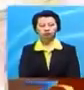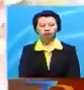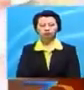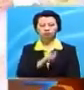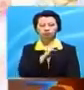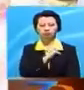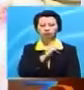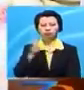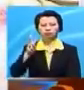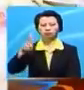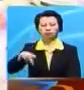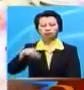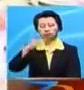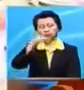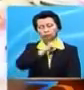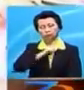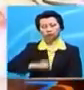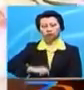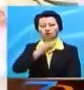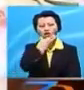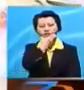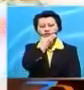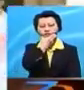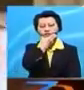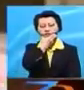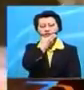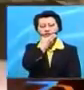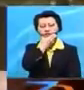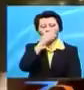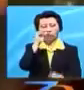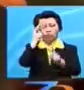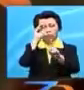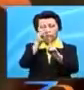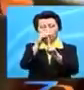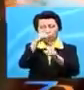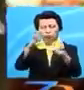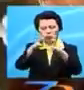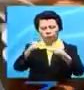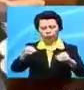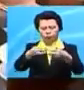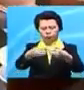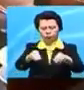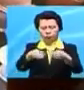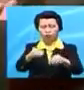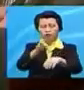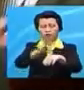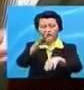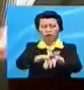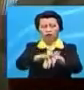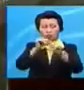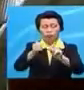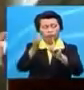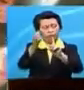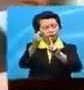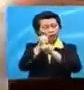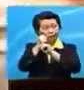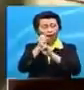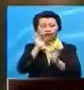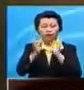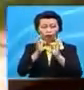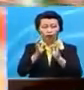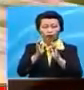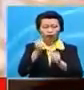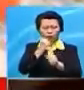Menurut Menteri Wilayah Persekutuan, Datuk Seri Tengku Adnan Tengku Mansor, matlamat untuk membanteras pembiakan nyamuk Aedes dapat dicapai sekiranya